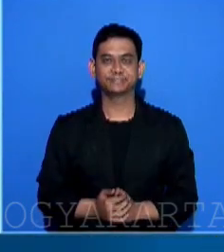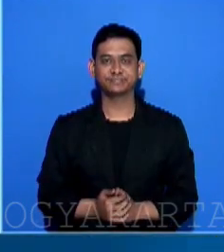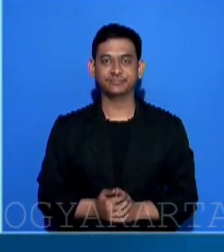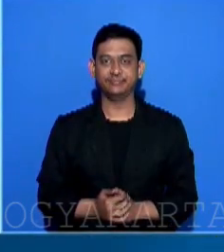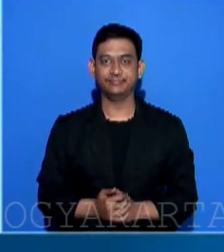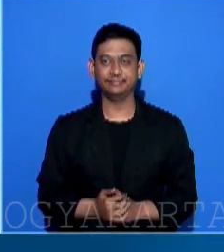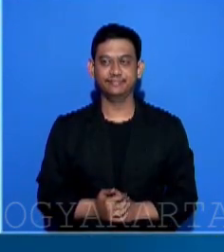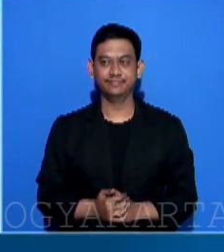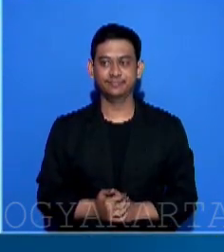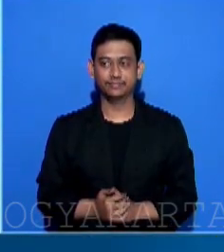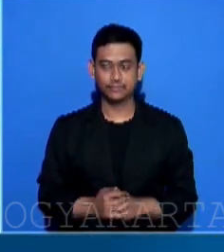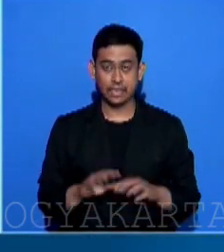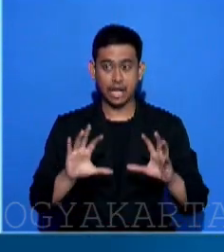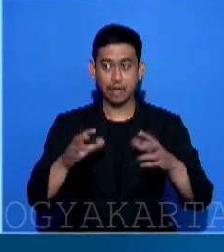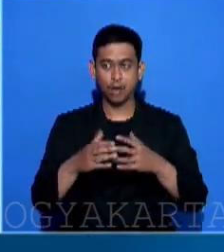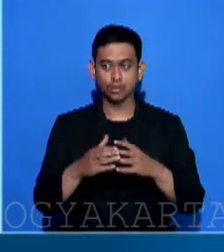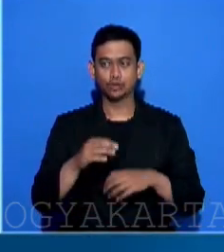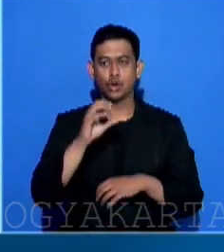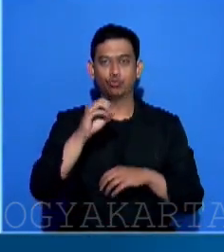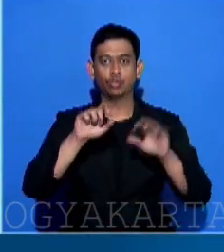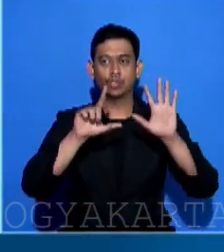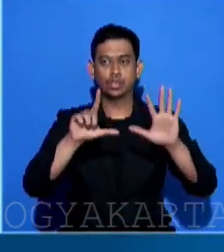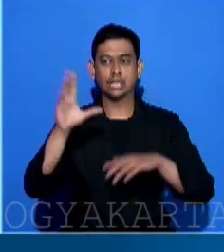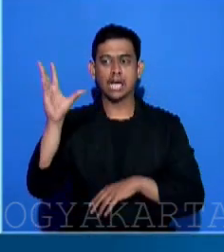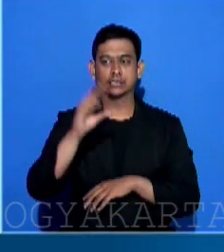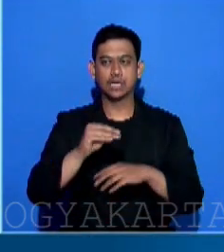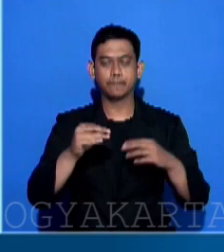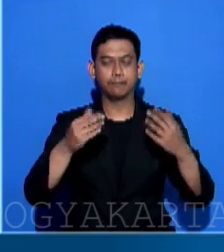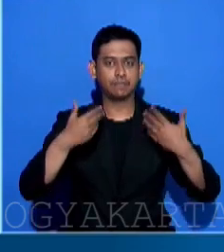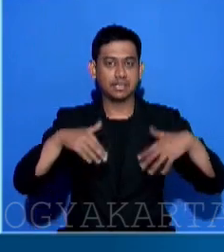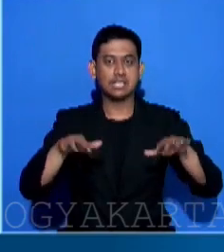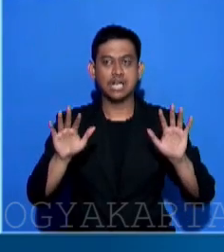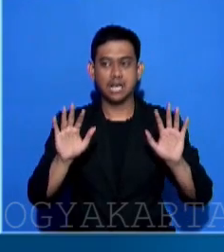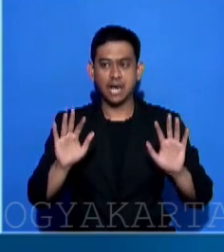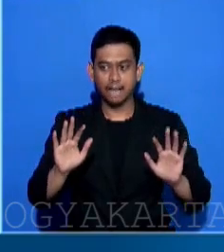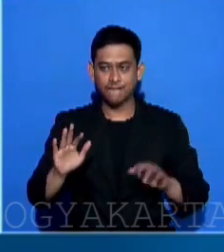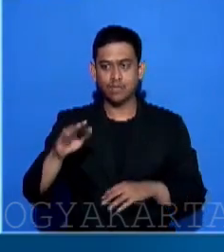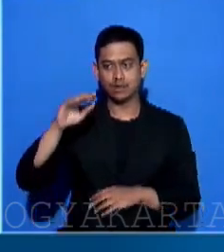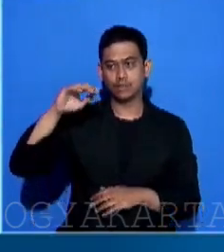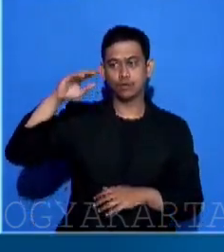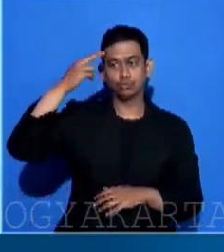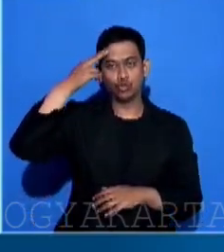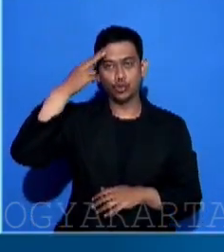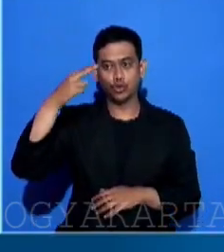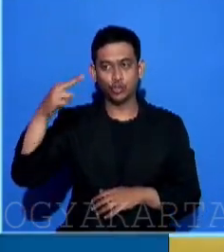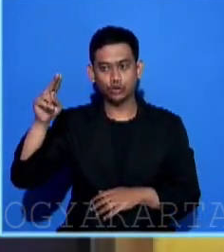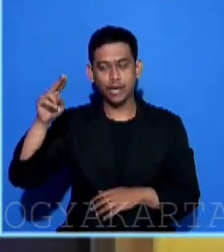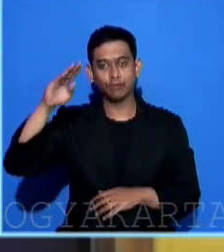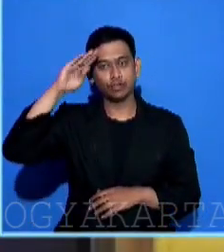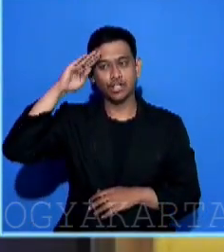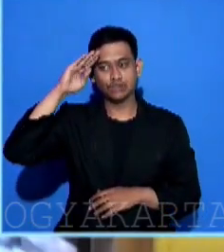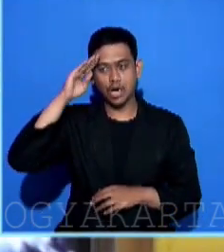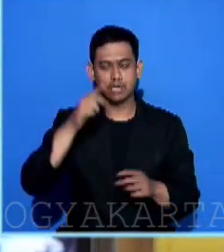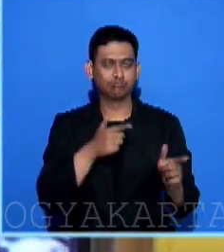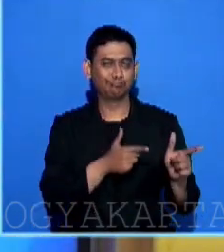Korem 072 Pamungkas menggelar malam lepas sambut komandan Korem 072 Pamungkas perikjan TNI zaidul